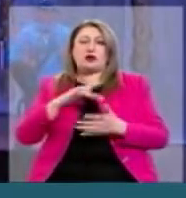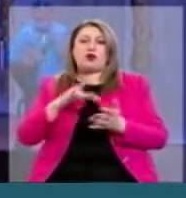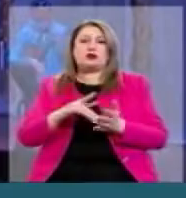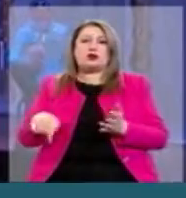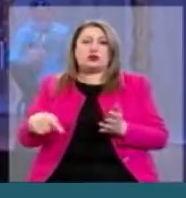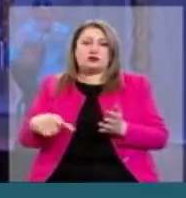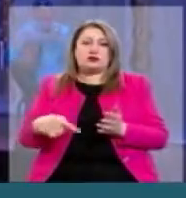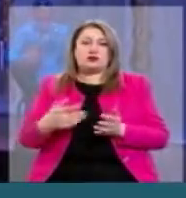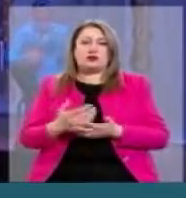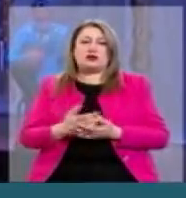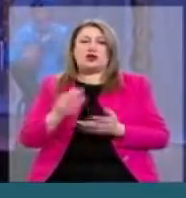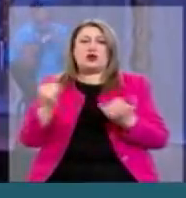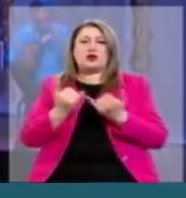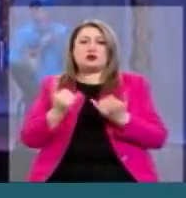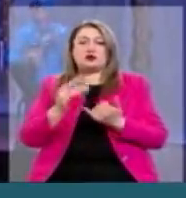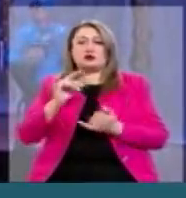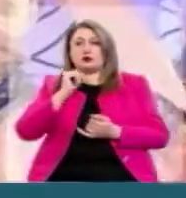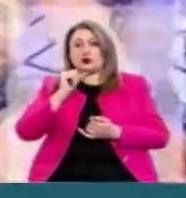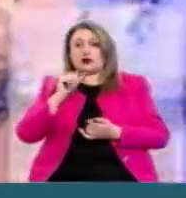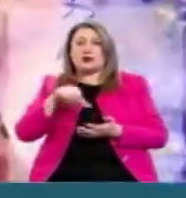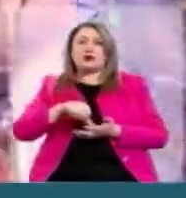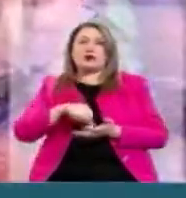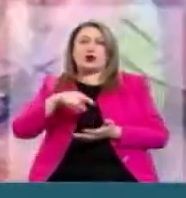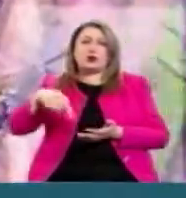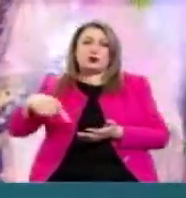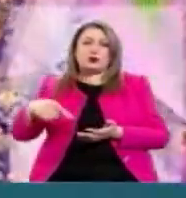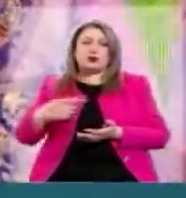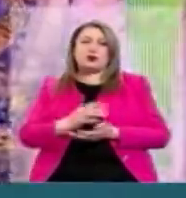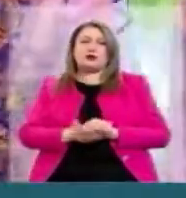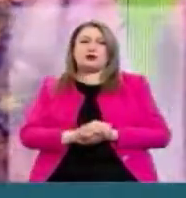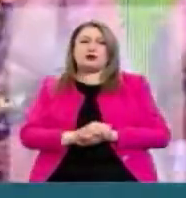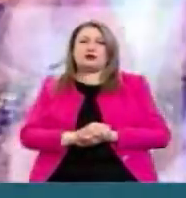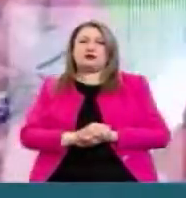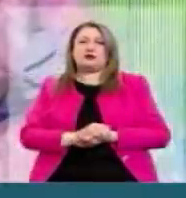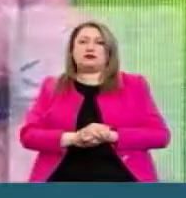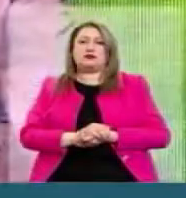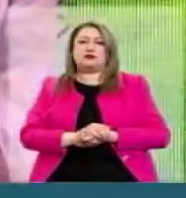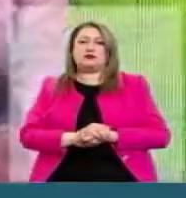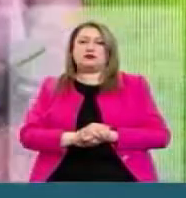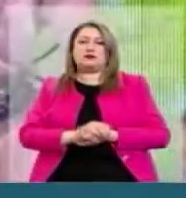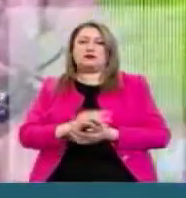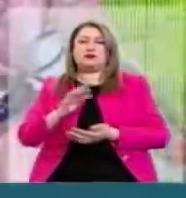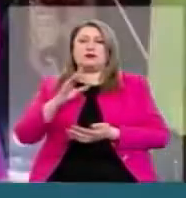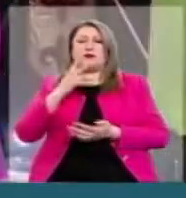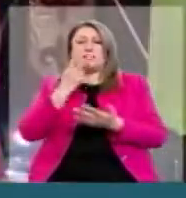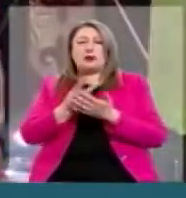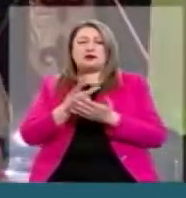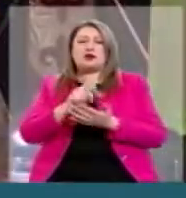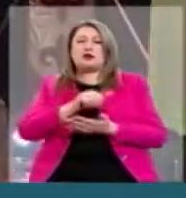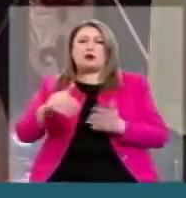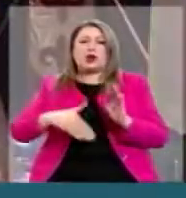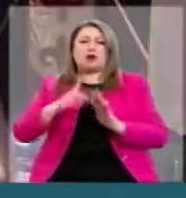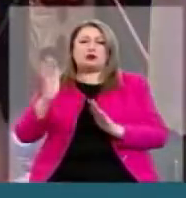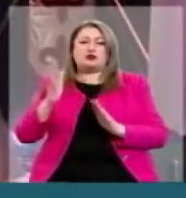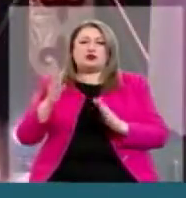Рудный мәдениет ошағының өкілдері өз өнер қоржындарынан ең таңдаулы деген орындауларды ұсынды. Жалпы іске асып жатқан шараға тек меймандардың